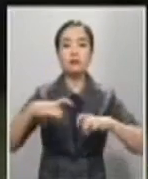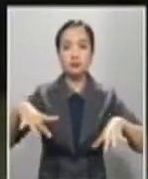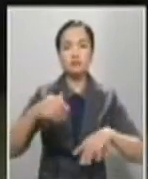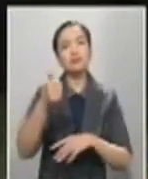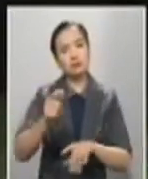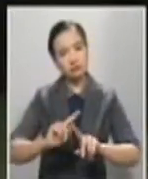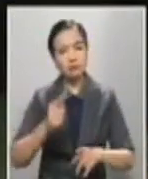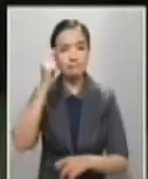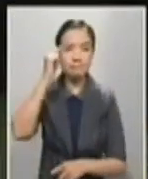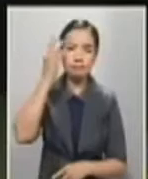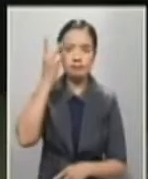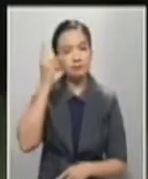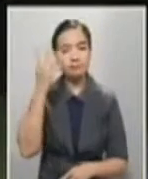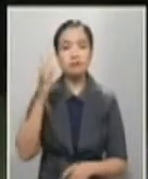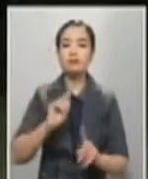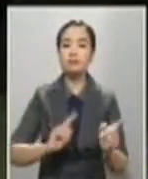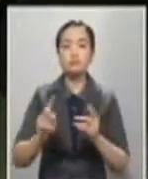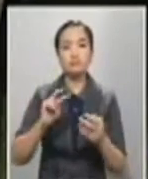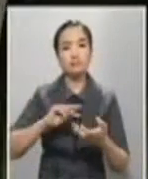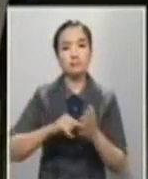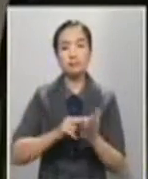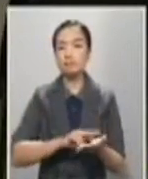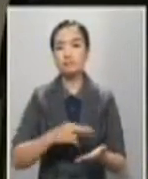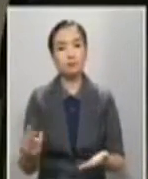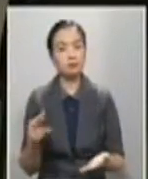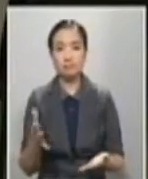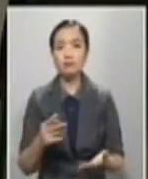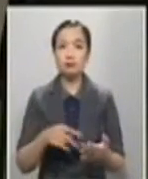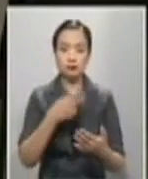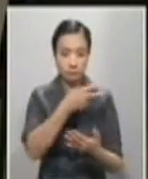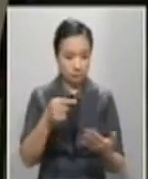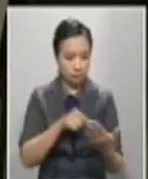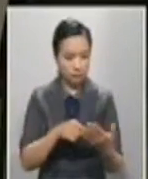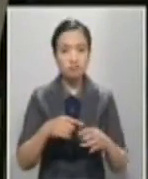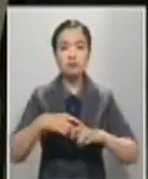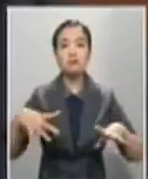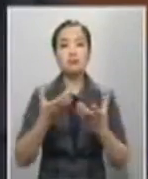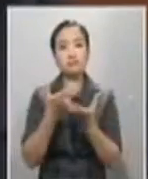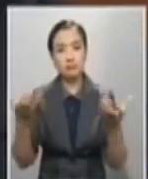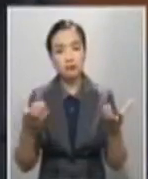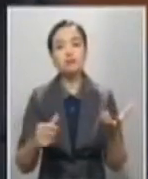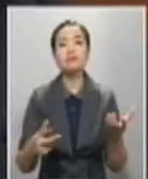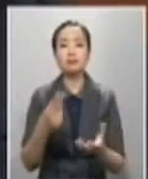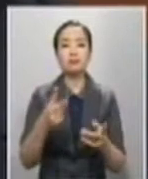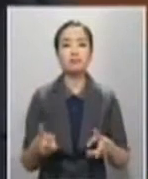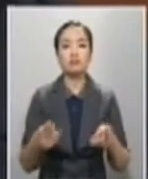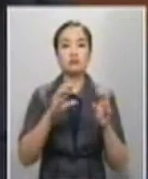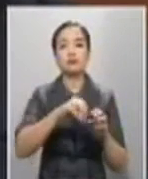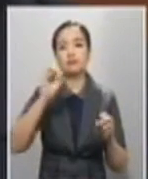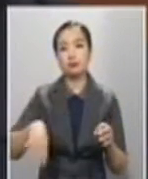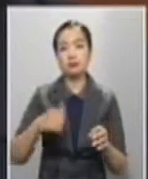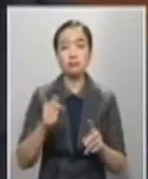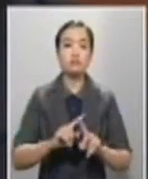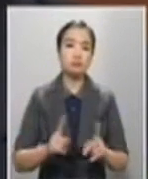ได้แต่ไม่กังวลแนวเรื่องของการตีความเพราะหากชี้ว่าถ้อยคำส่วนใดขัดกับรัฐธรรมนูญก็ตัดถ้อยคำนั้นออกไป